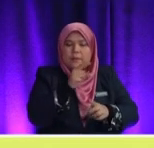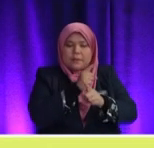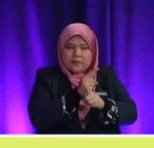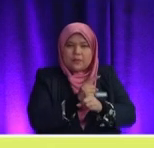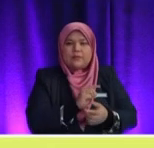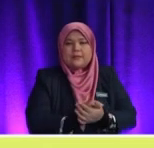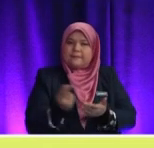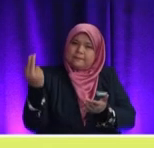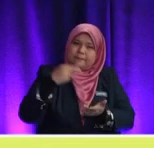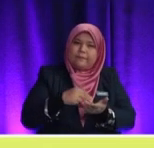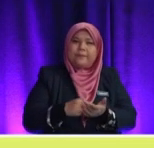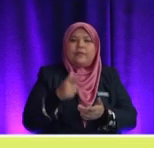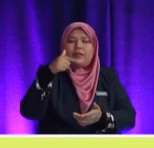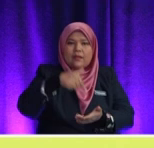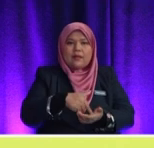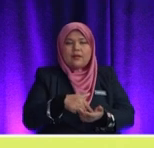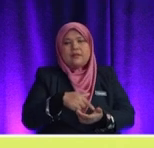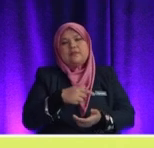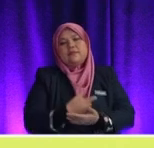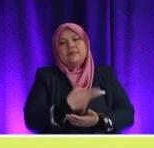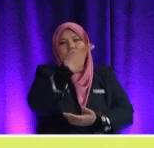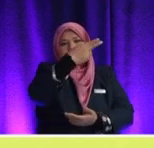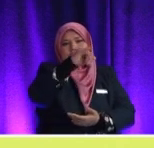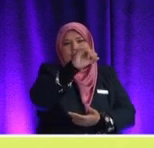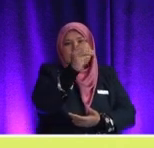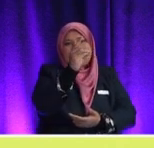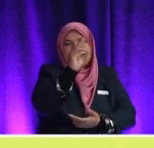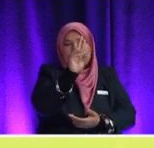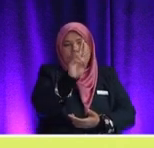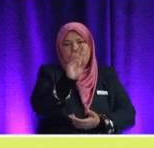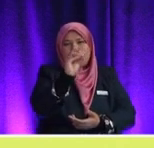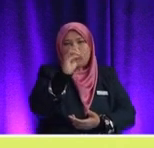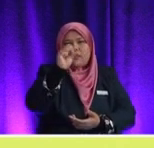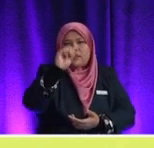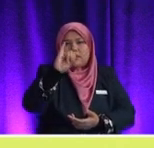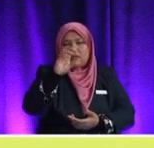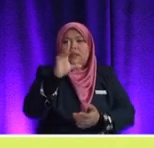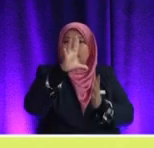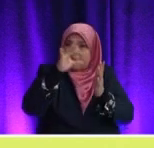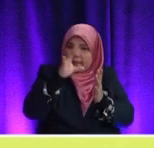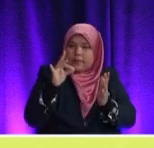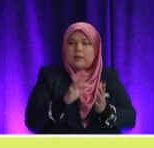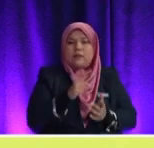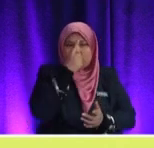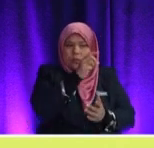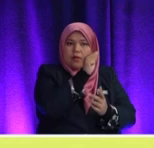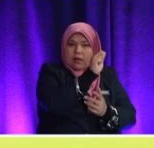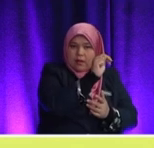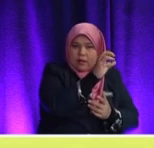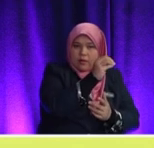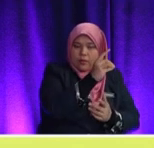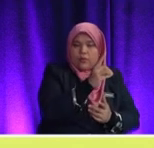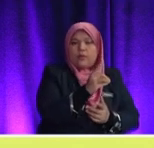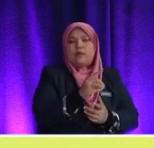Saya ulang sekali lagi betul lahir ayona hidroksida dipilih untuk eh not manakala untuk ketok